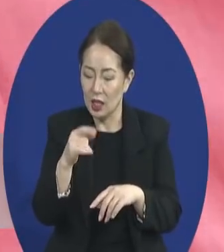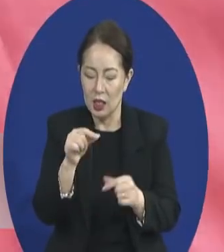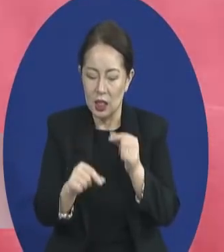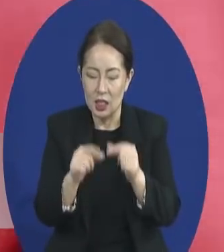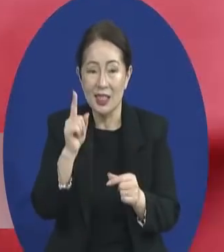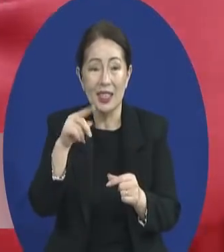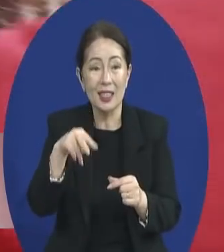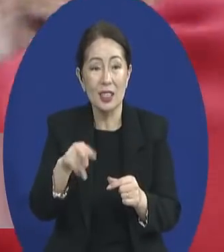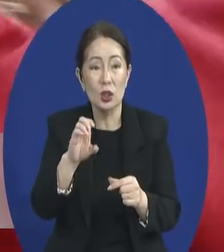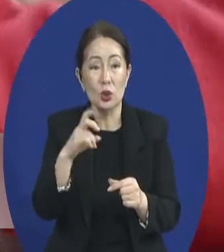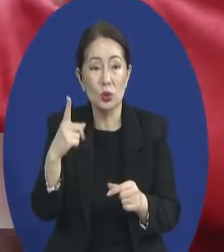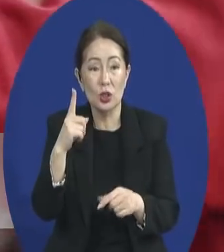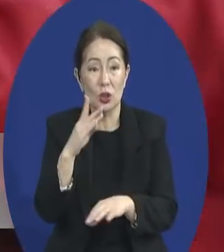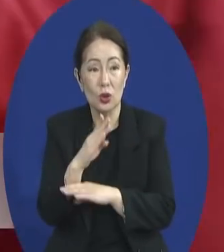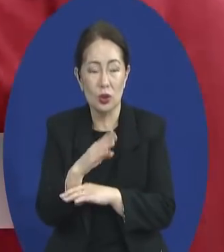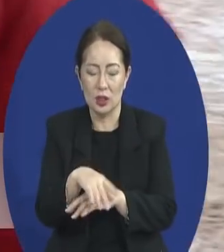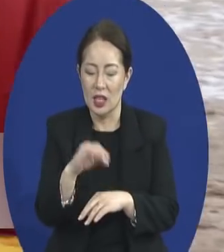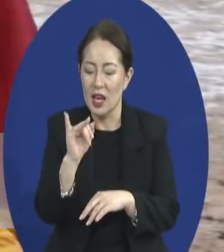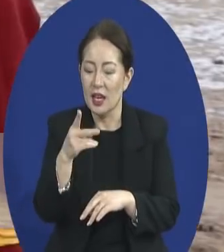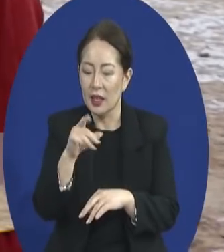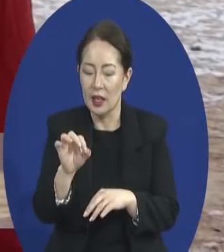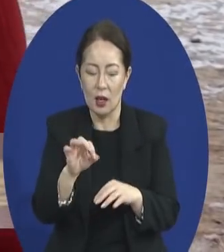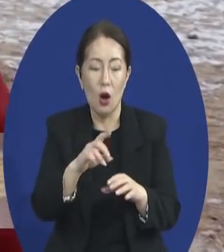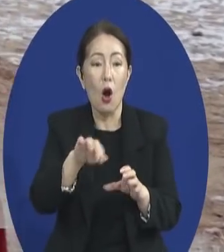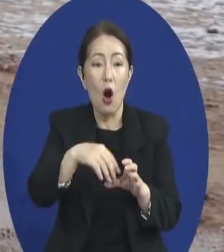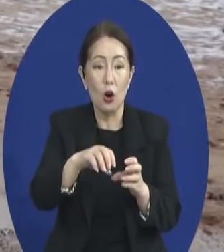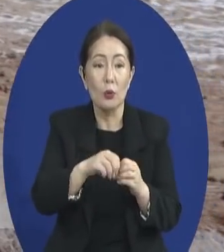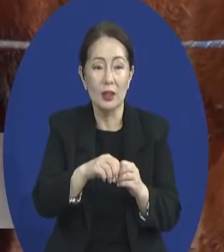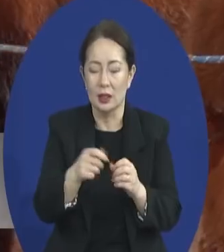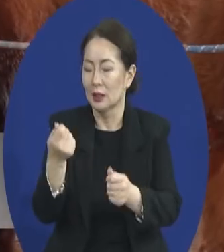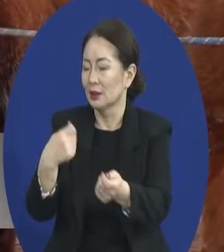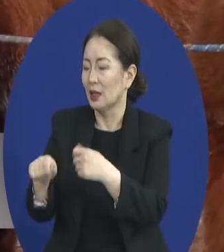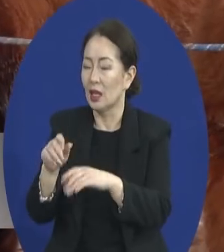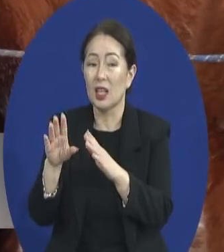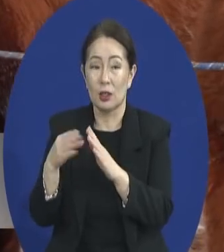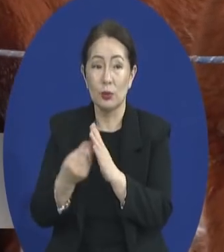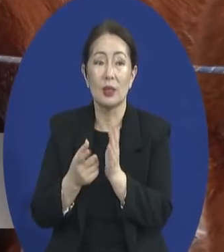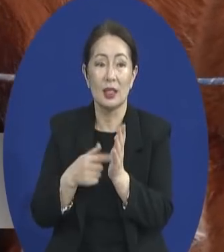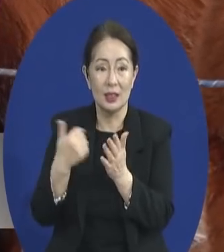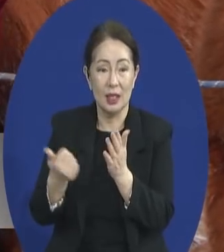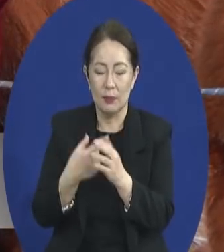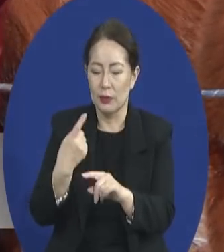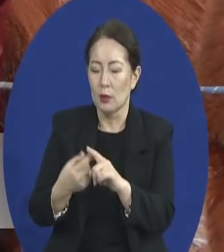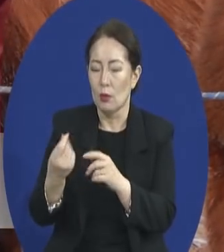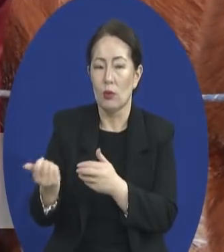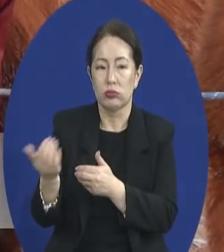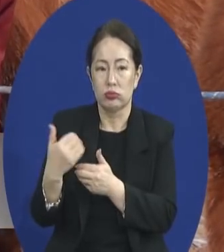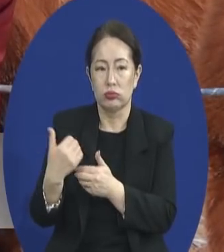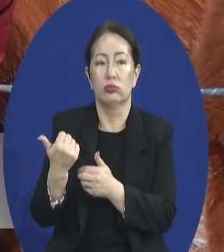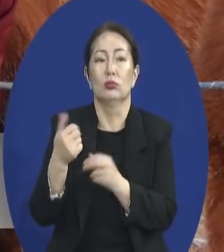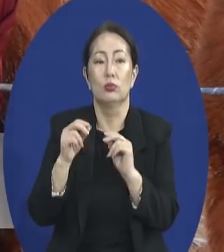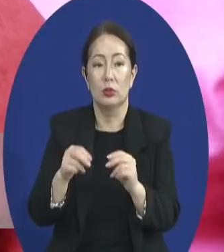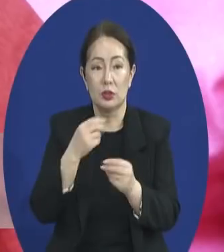сүү гардаг байна. Тэд ингний хоромгоо худалдан борлуулж гэр бүлийнхээ хэрэгцээг хангаж нэмэлт орлогоо олчихдаг болсон гэж хэлж байсан